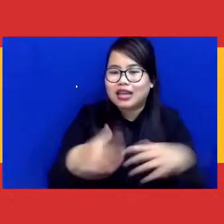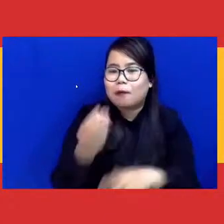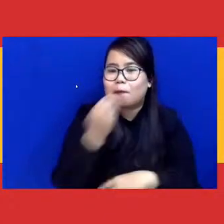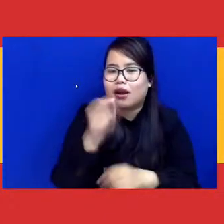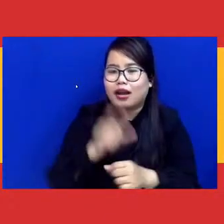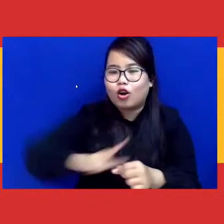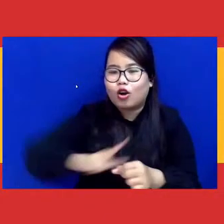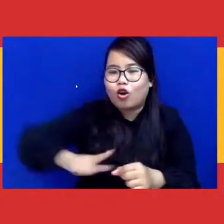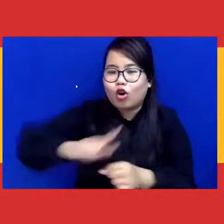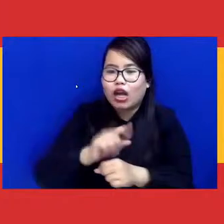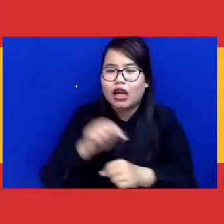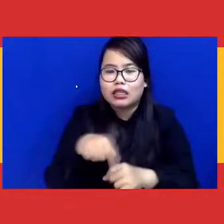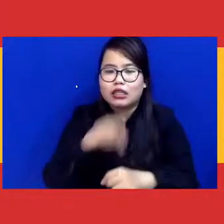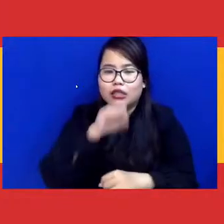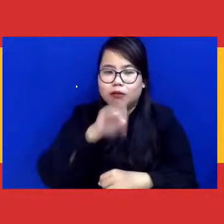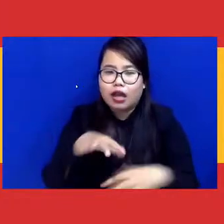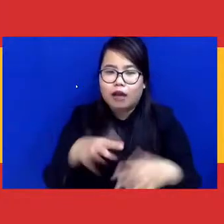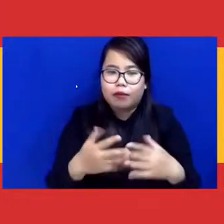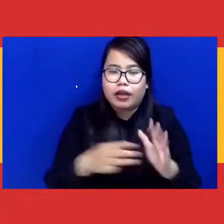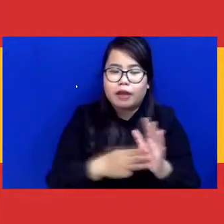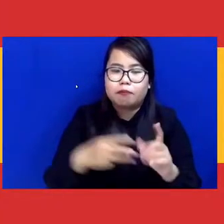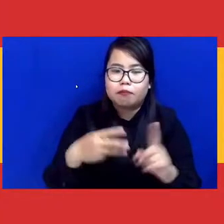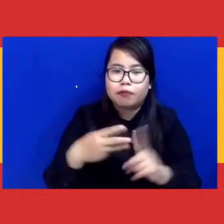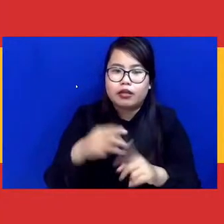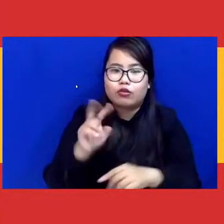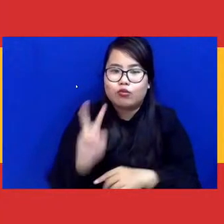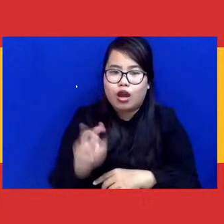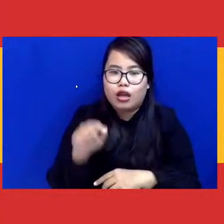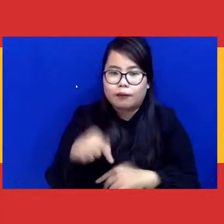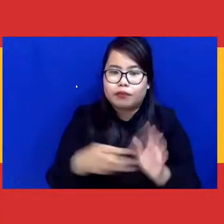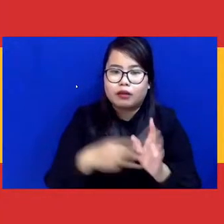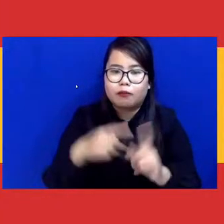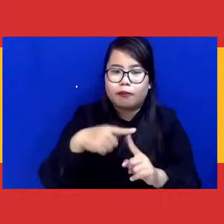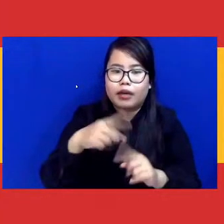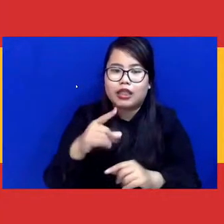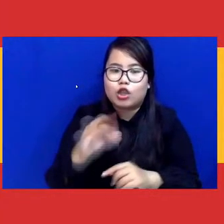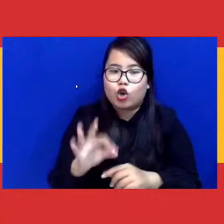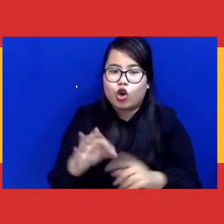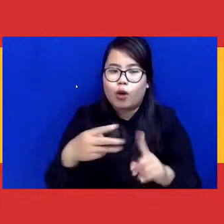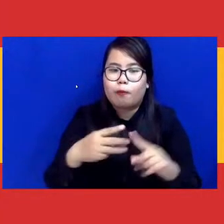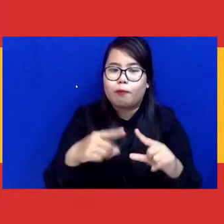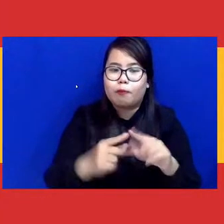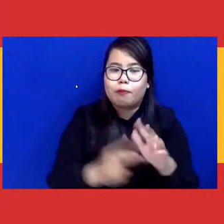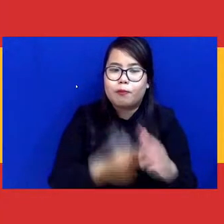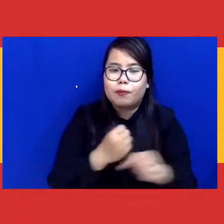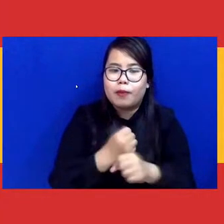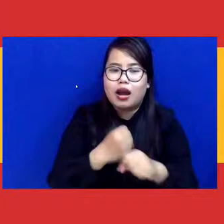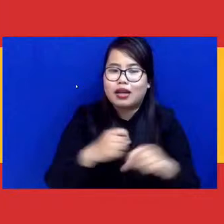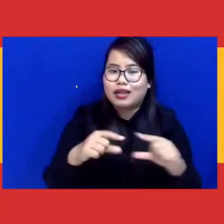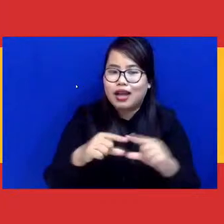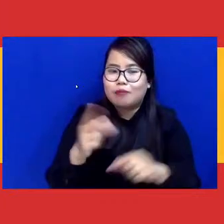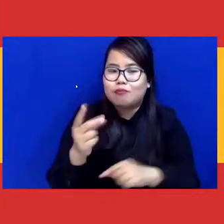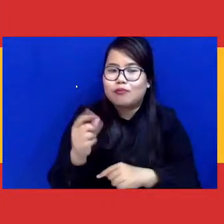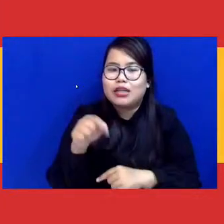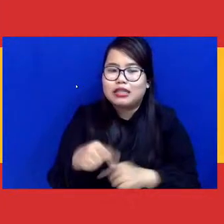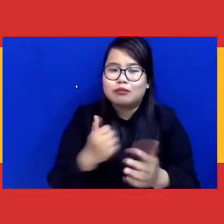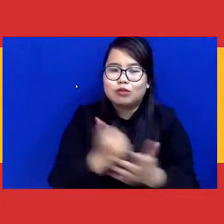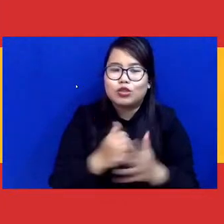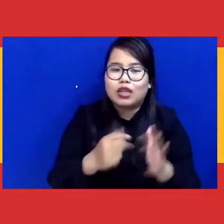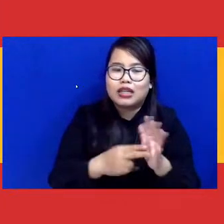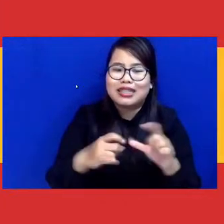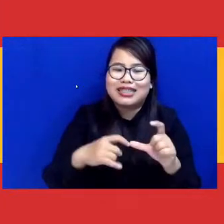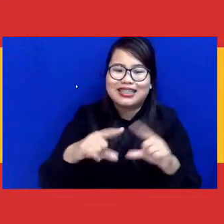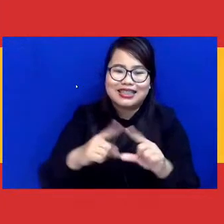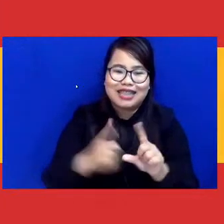juga yang disebut MB2, Metro Bangga Beli. Metro Bangga Beli ini adalah keniscayaan bahwa kita bisa